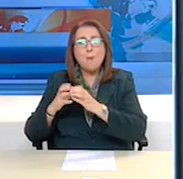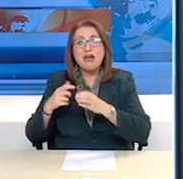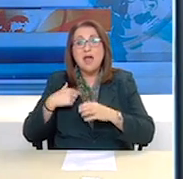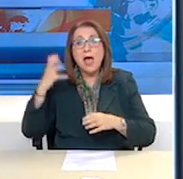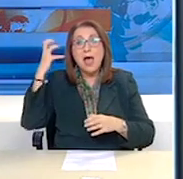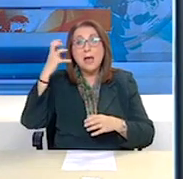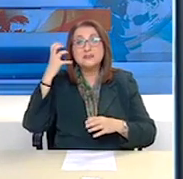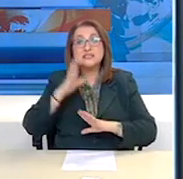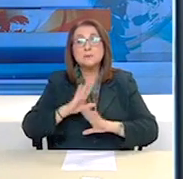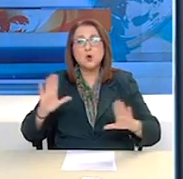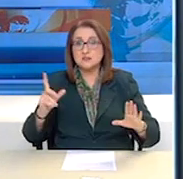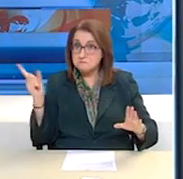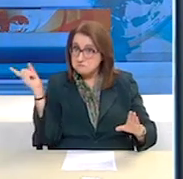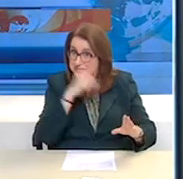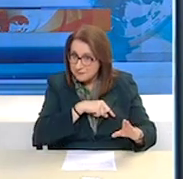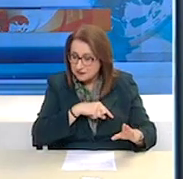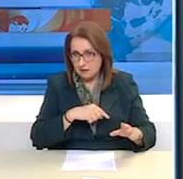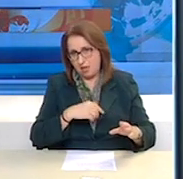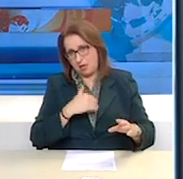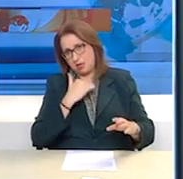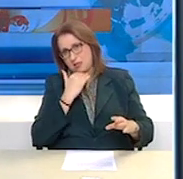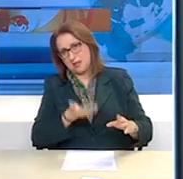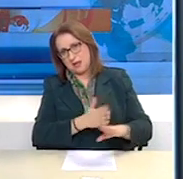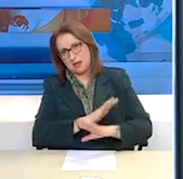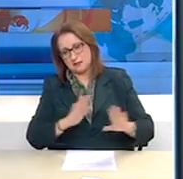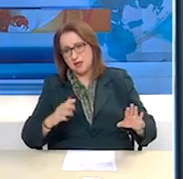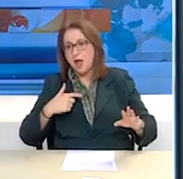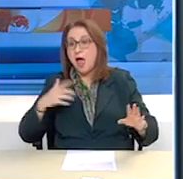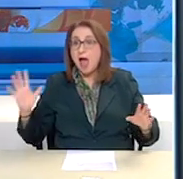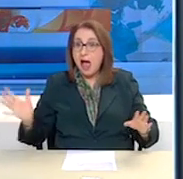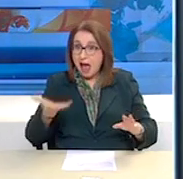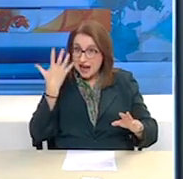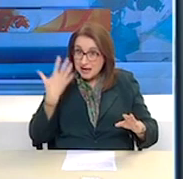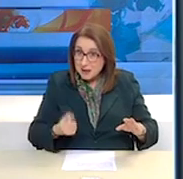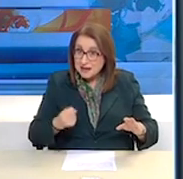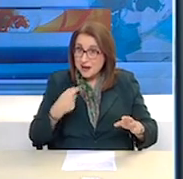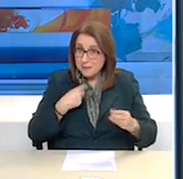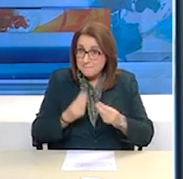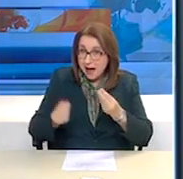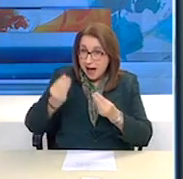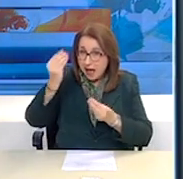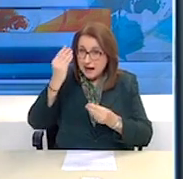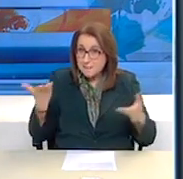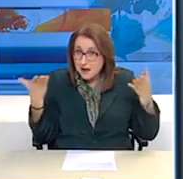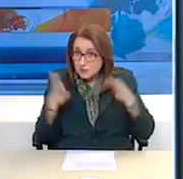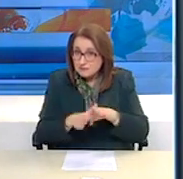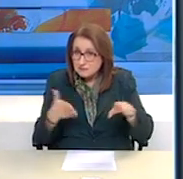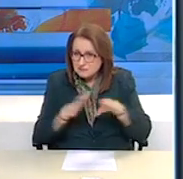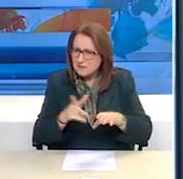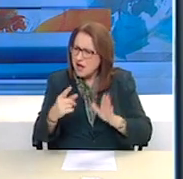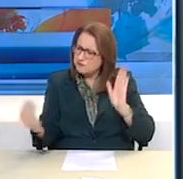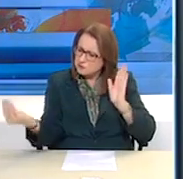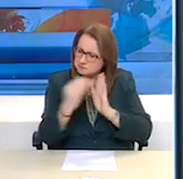είχαμε περισσότερους θανάτους, θα είχε καταγραφεί ήδη η αύξησή τους σε ειδικό σύστημα παρακολούθησης των θανάτων που αφορά το σύνολο της